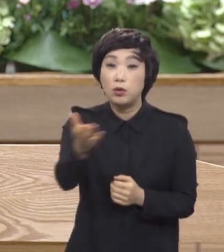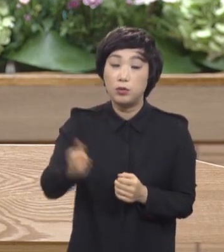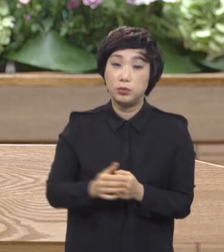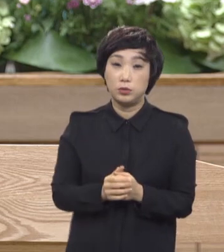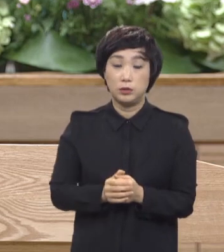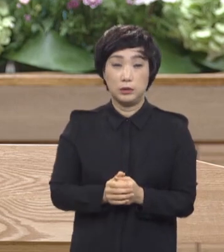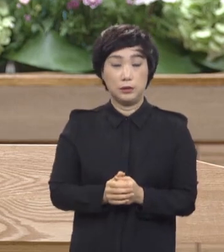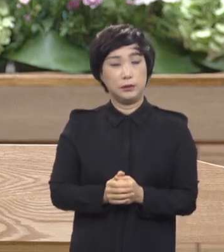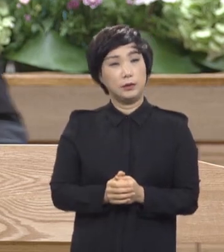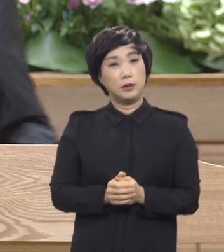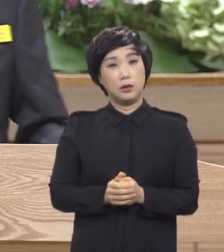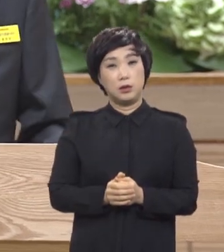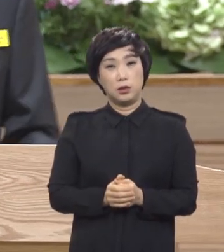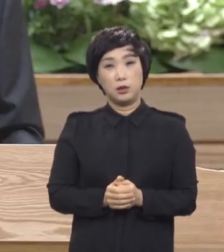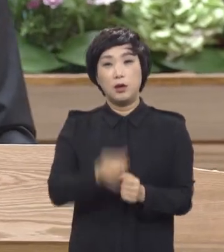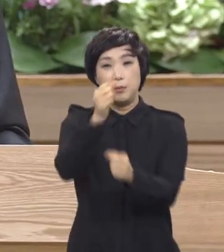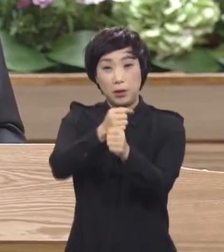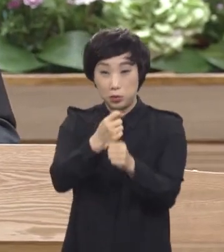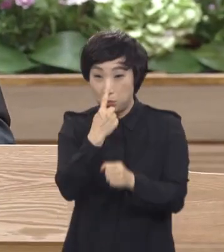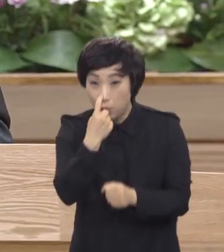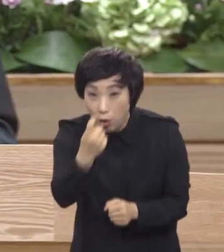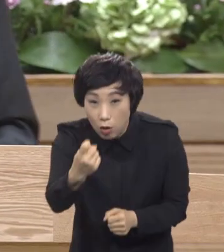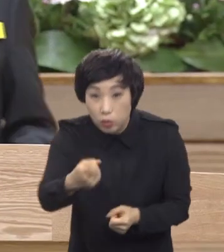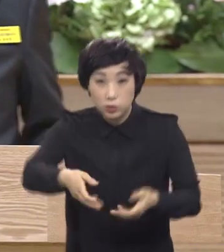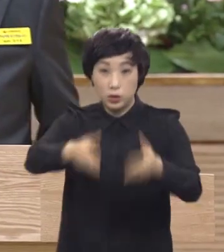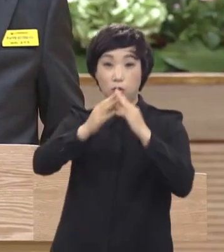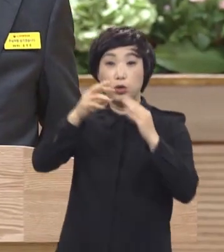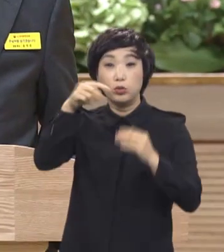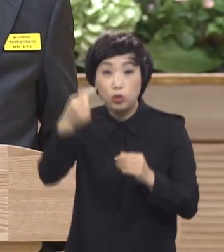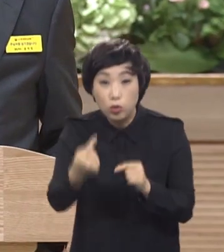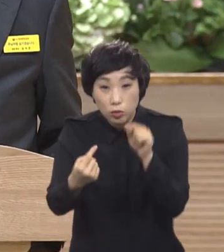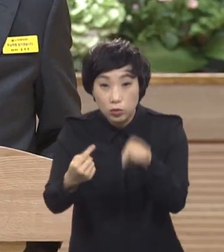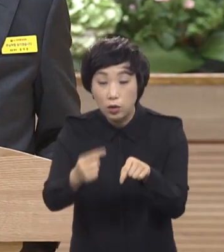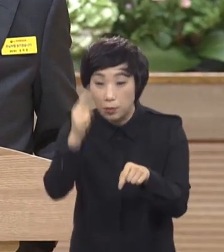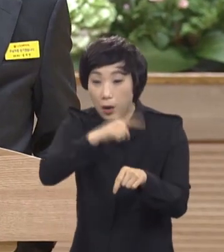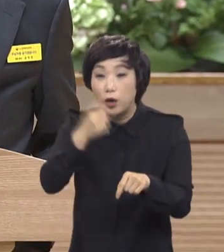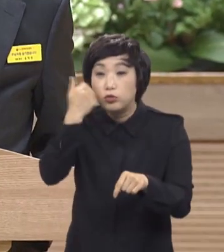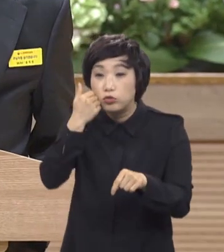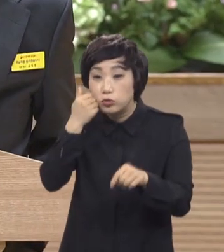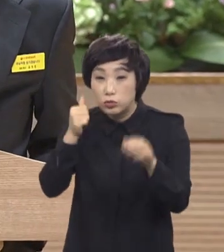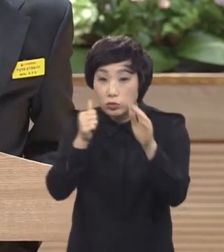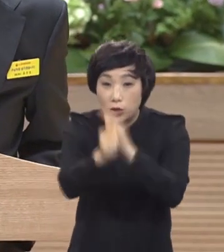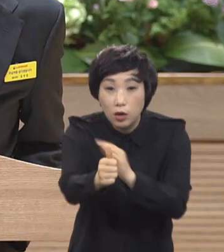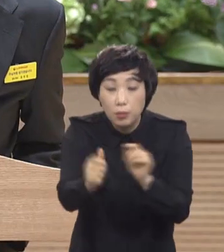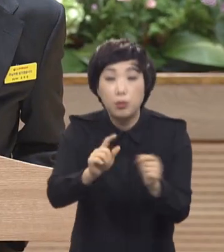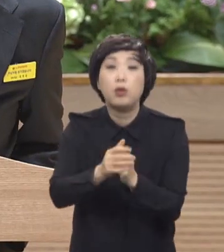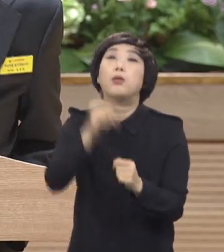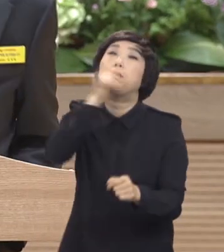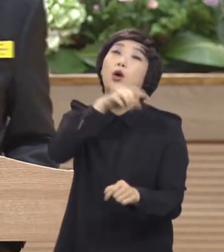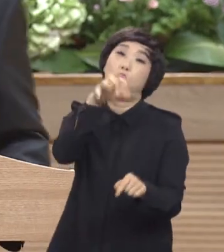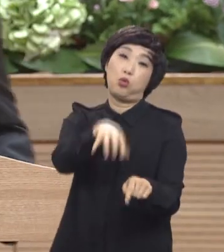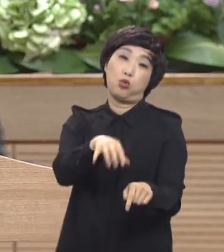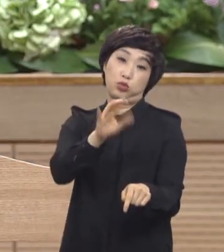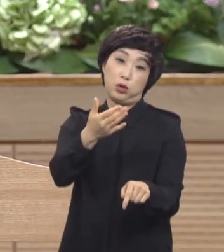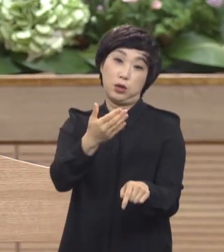아무리 멋지게 만들어 놔도 거기는 못된 힘이 들어가면 못된 양소가 되는 겁니다